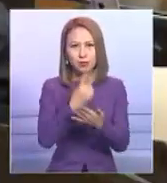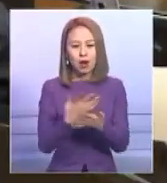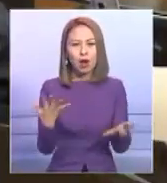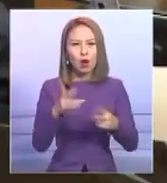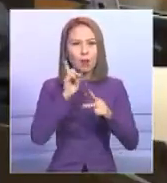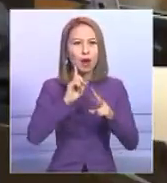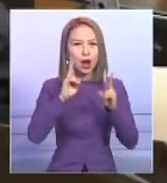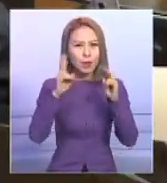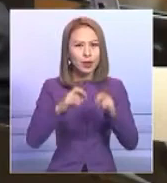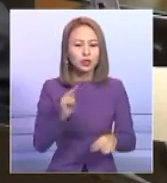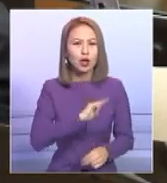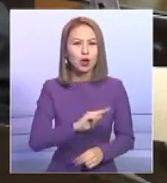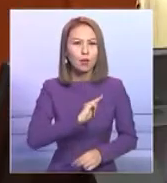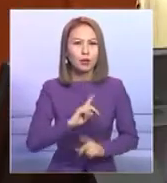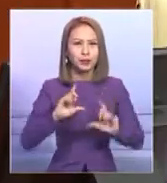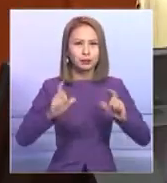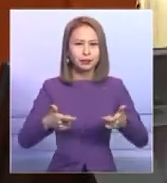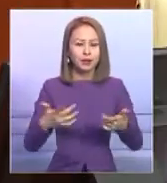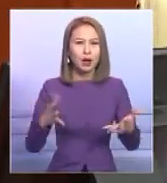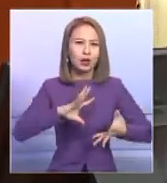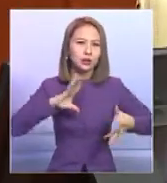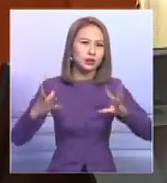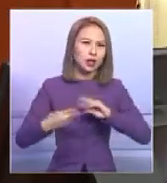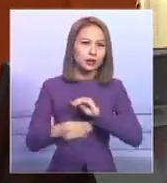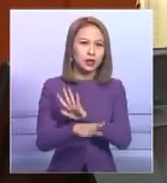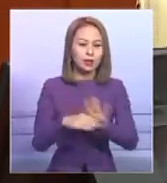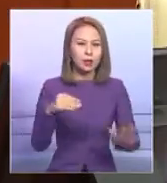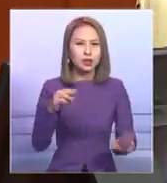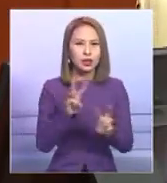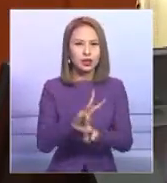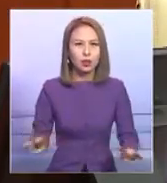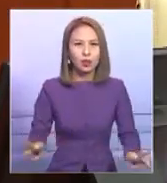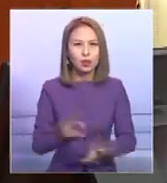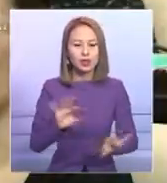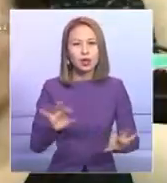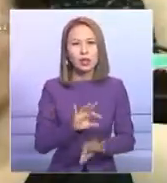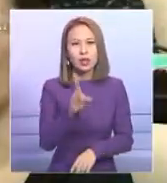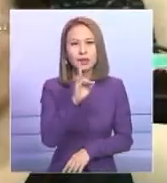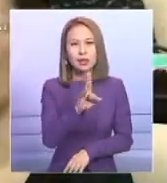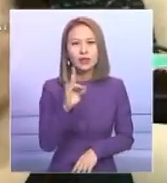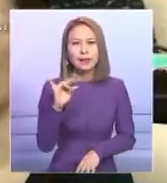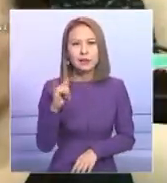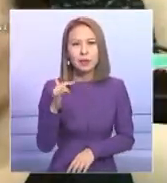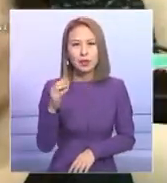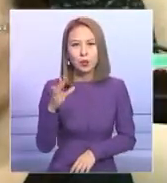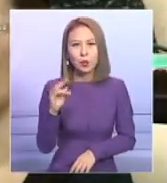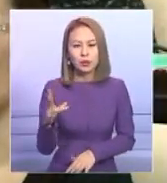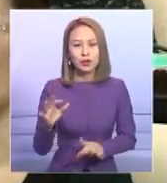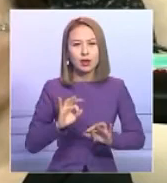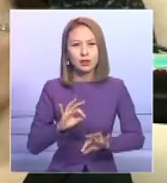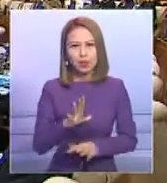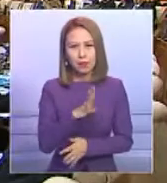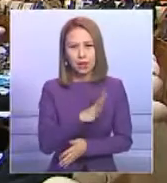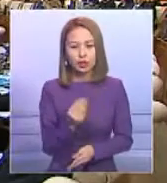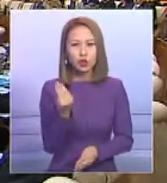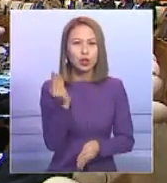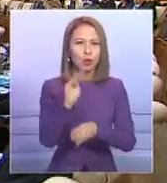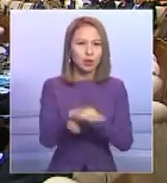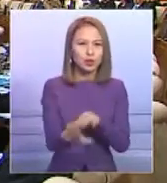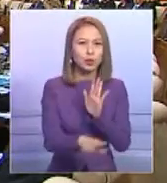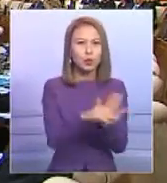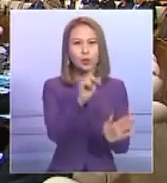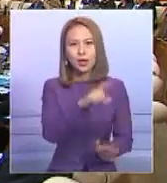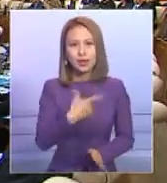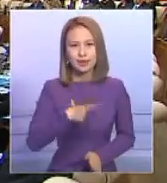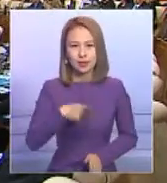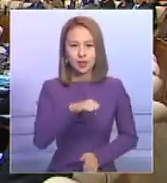Қазіргі шақырылымның жұмысын қорытындылаған мәжіліс төрағасы Нұрлан Нығматулин осындай сандарды алға тартты. Бұған қоса